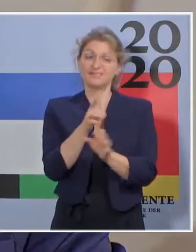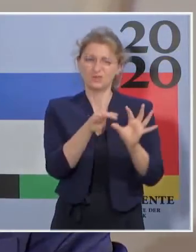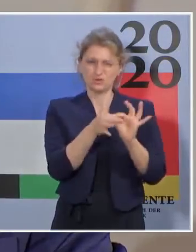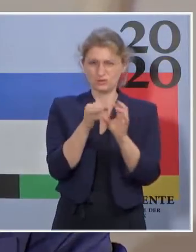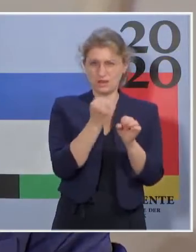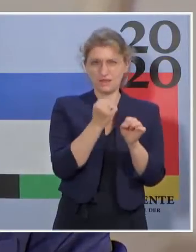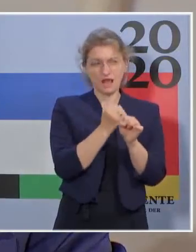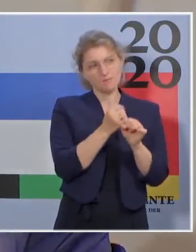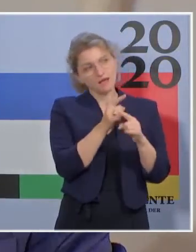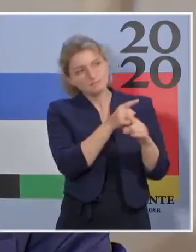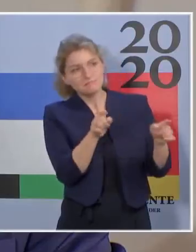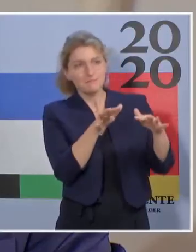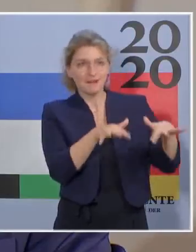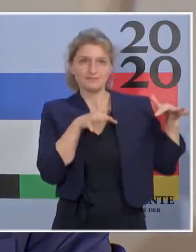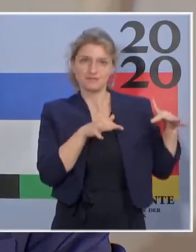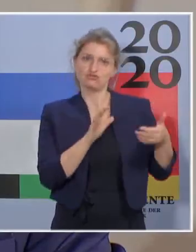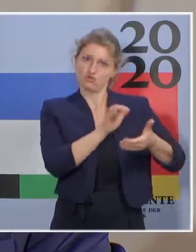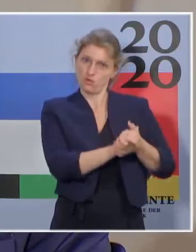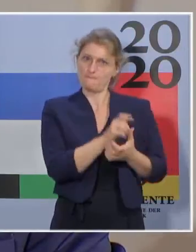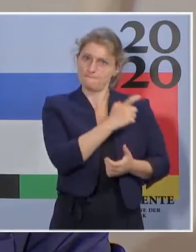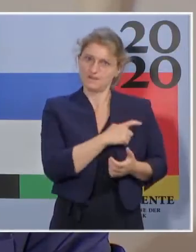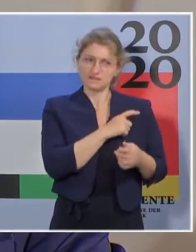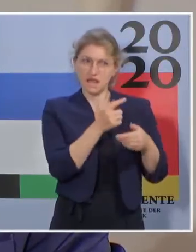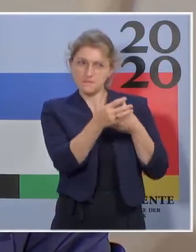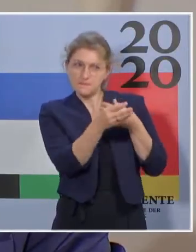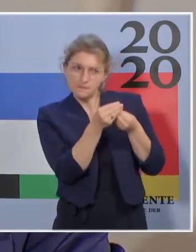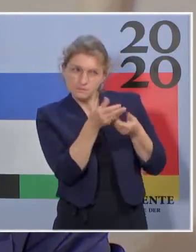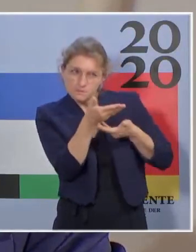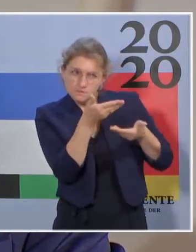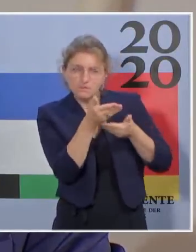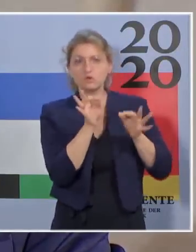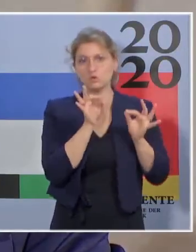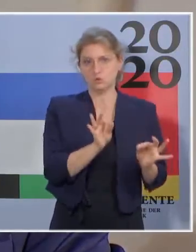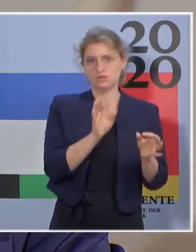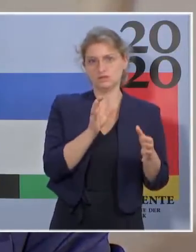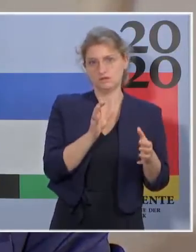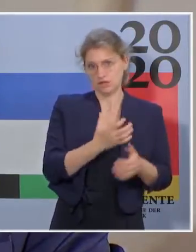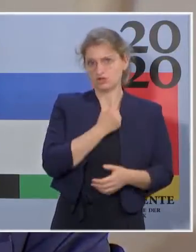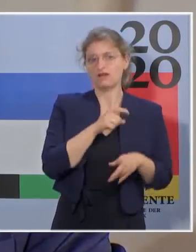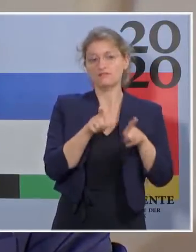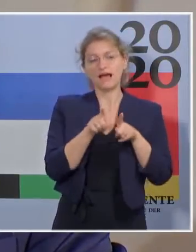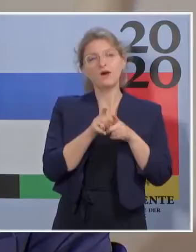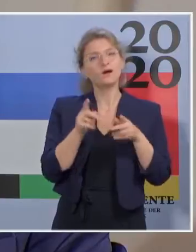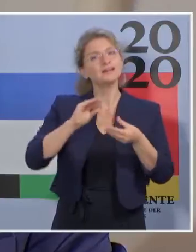Clubs gut gelungen. Wir haben da im Rahmen der Geschäftsordnung und im Rahmen der